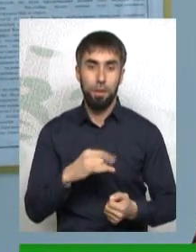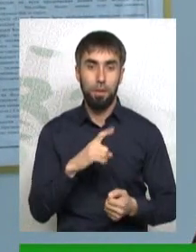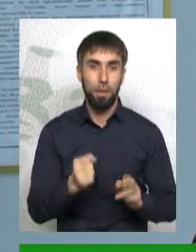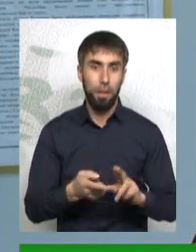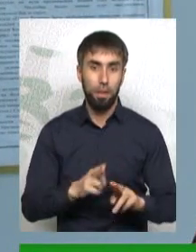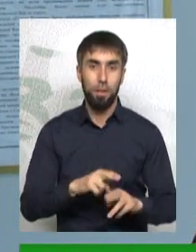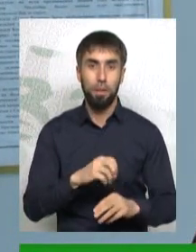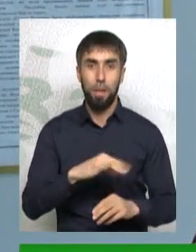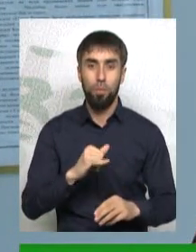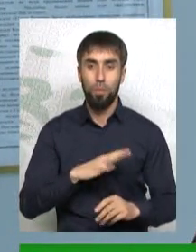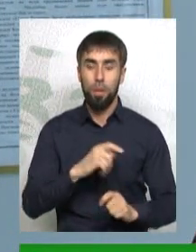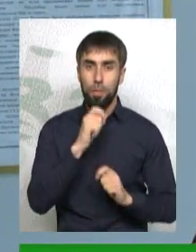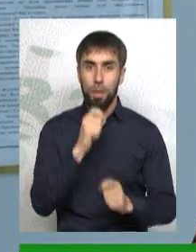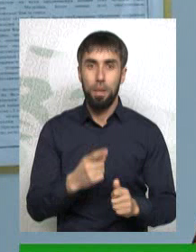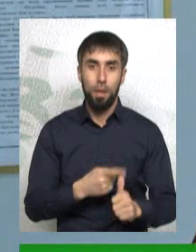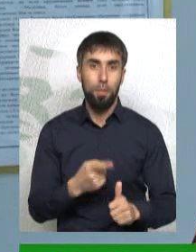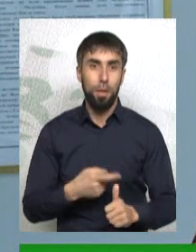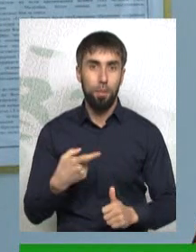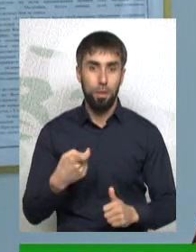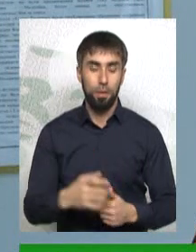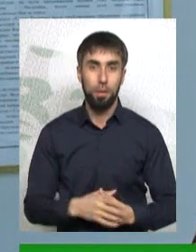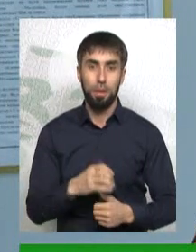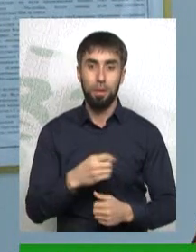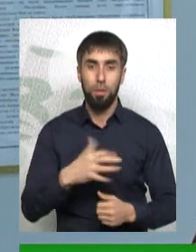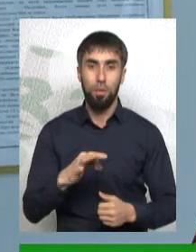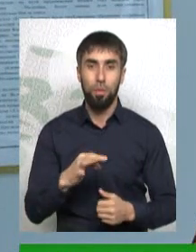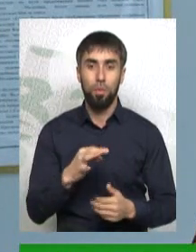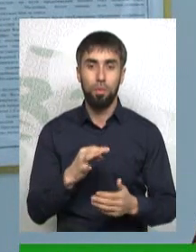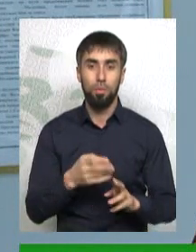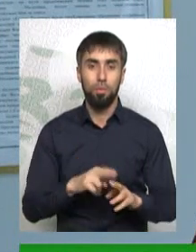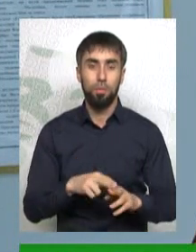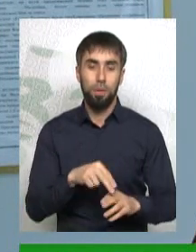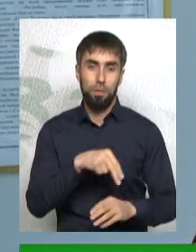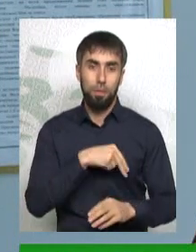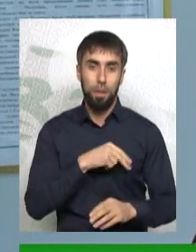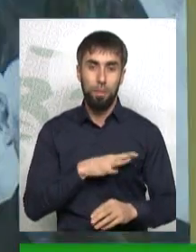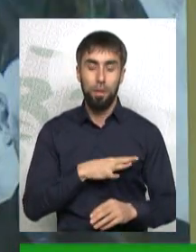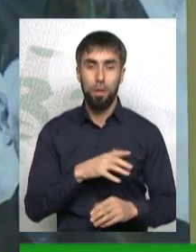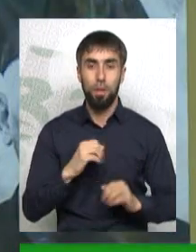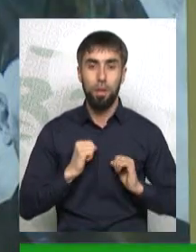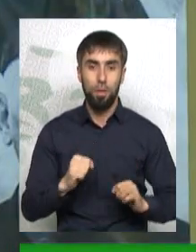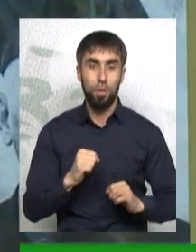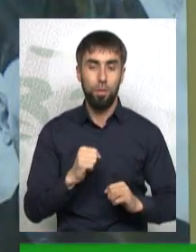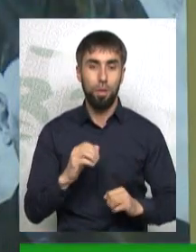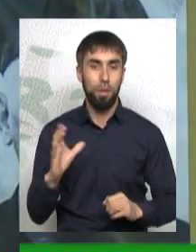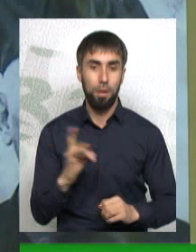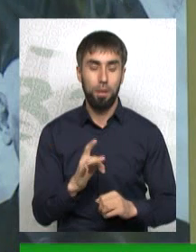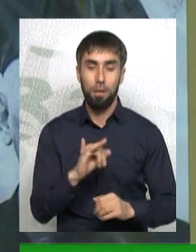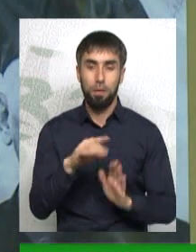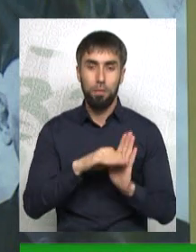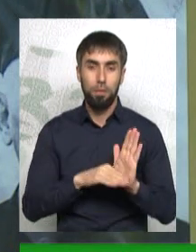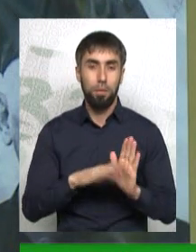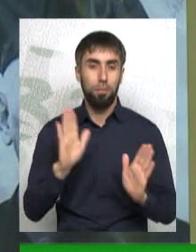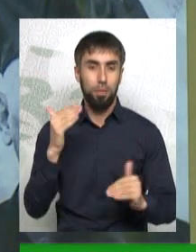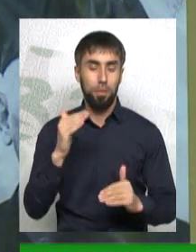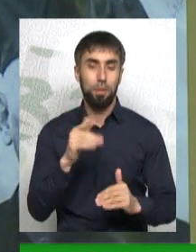ему был подарен именной пистолет. Его представляли к званию Героя Советского Союза. Помимо портретов и списка героев, в